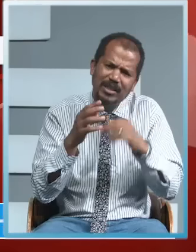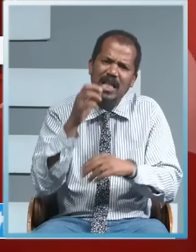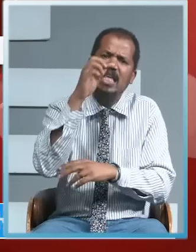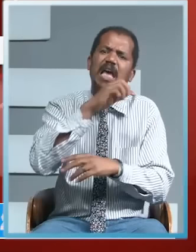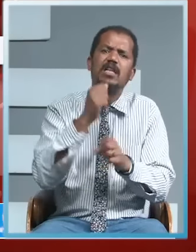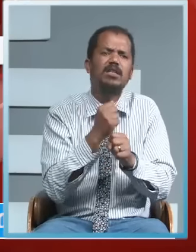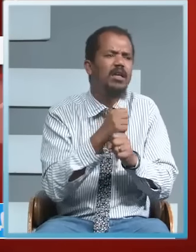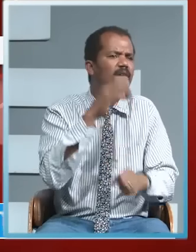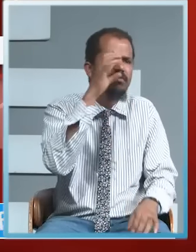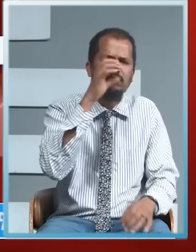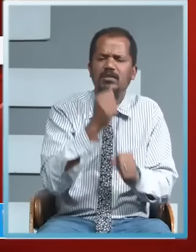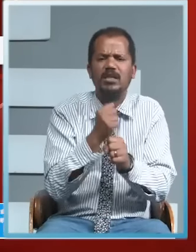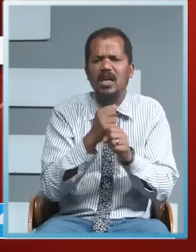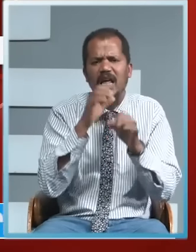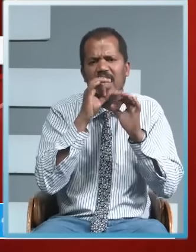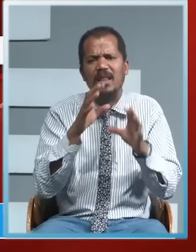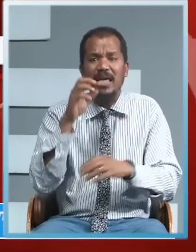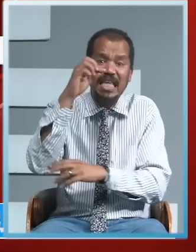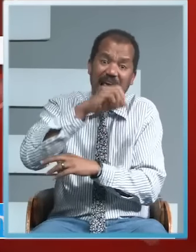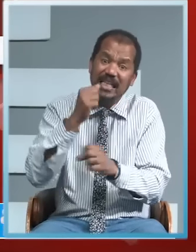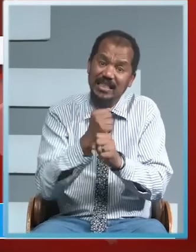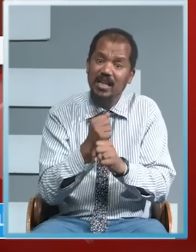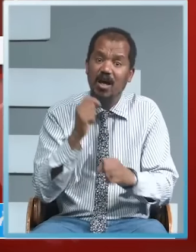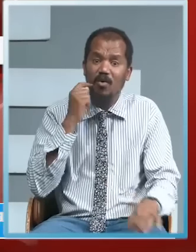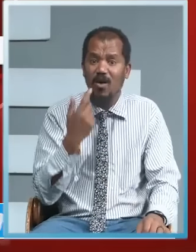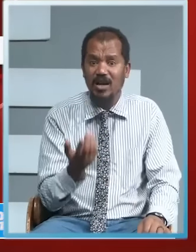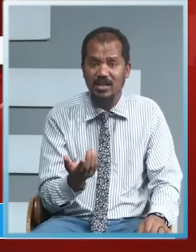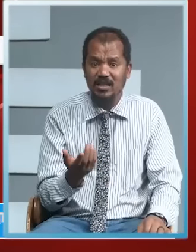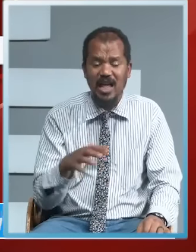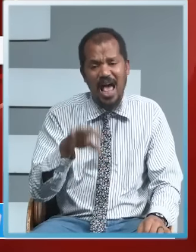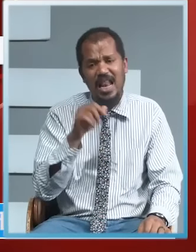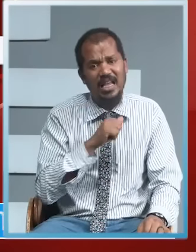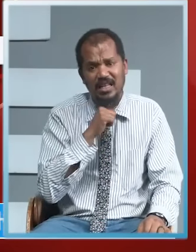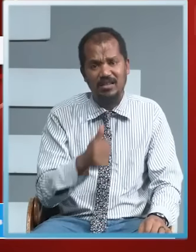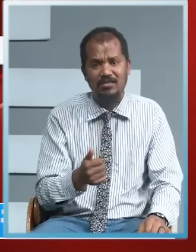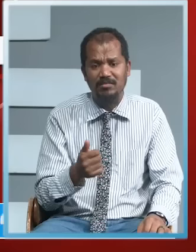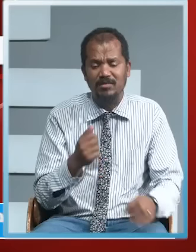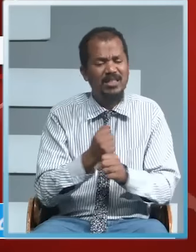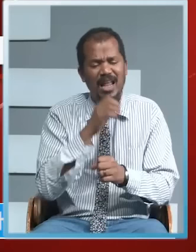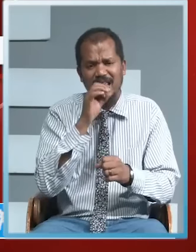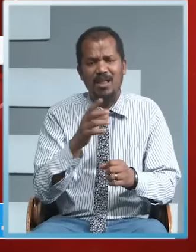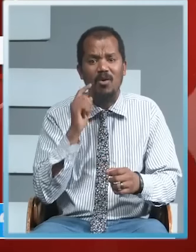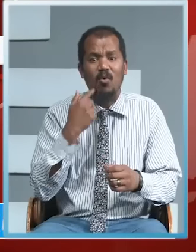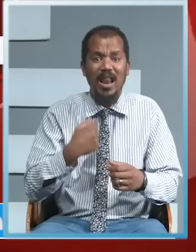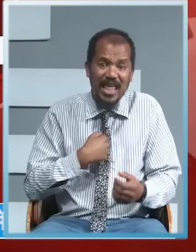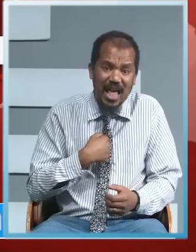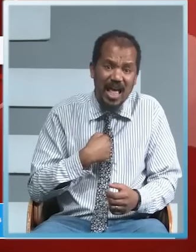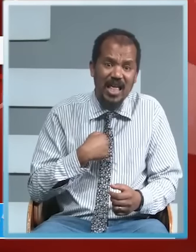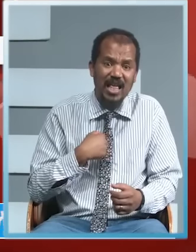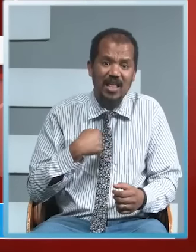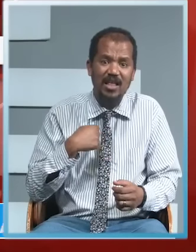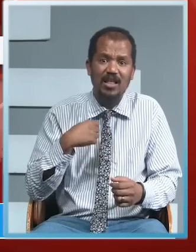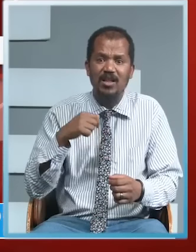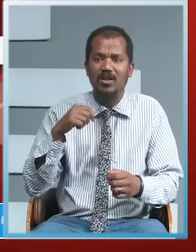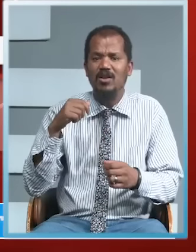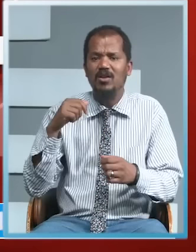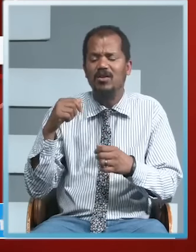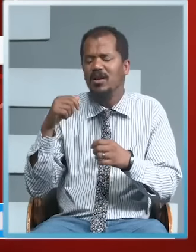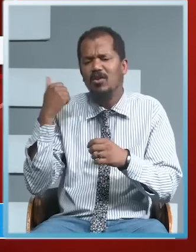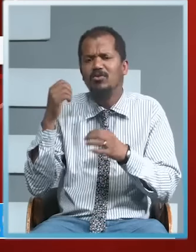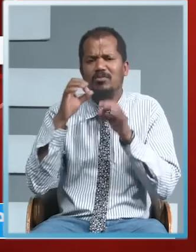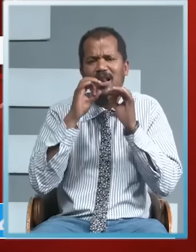ራሱ የለም። በአሁን ሰዓት ላይ ቀን ስራም ራሱ አሁን የሚቀጥረን አላገኘንም። ቀን ስራም የለም ራሱ እንኳን ለእኛ ቀርቶ ለተወዳጆች